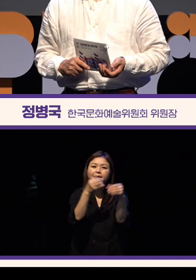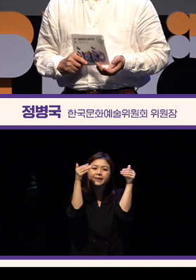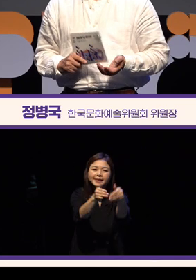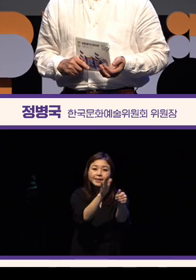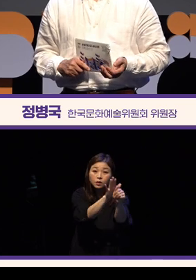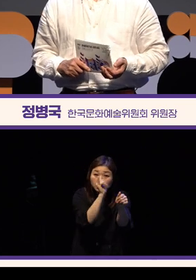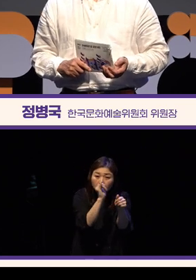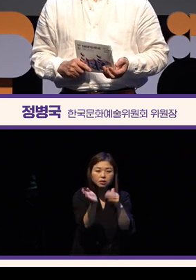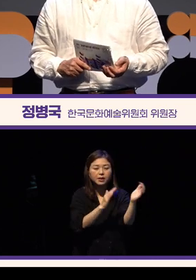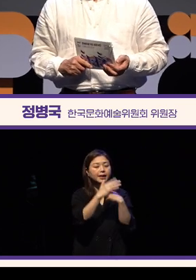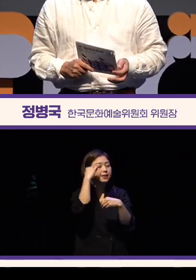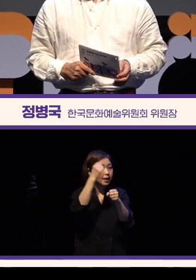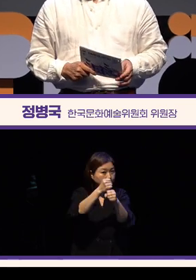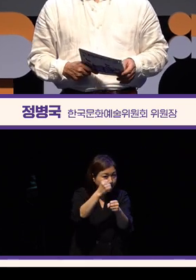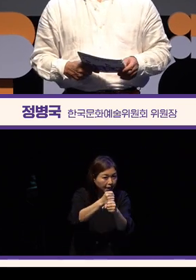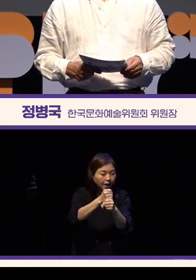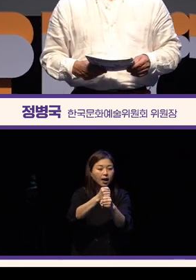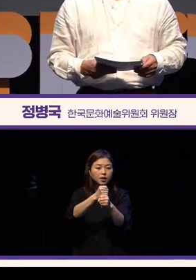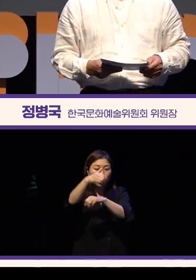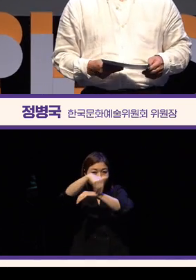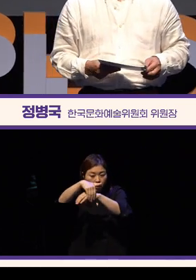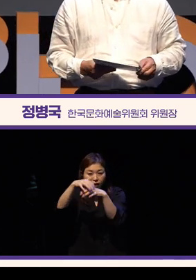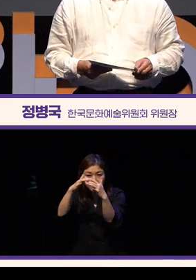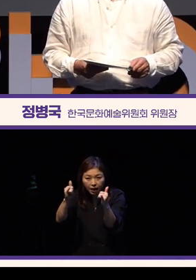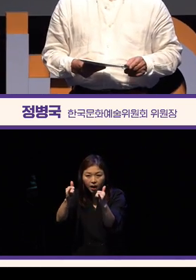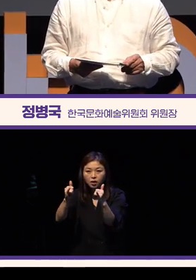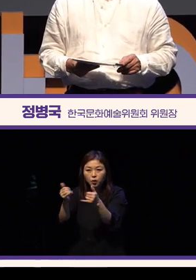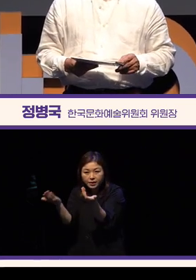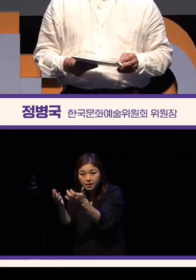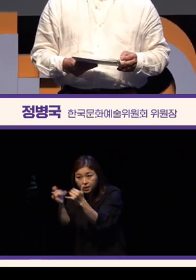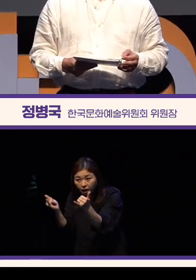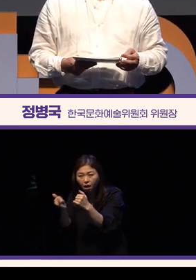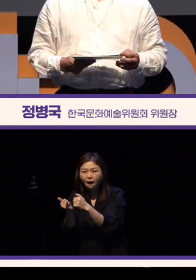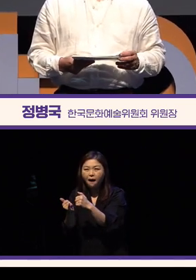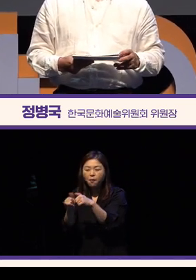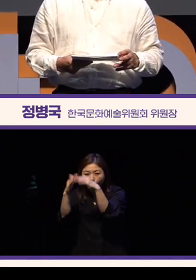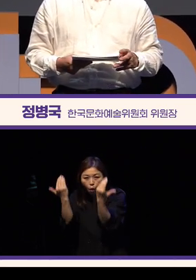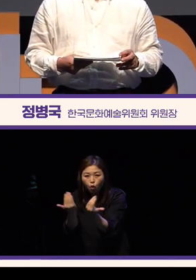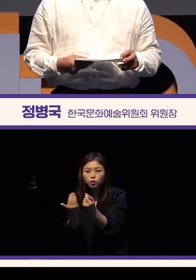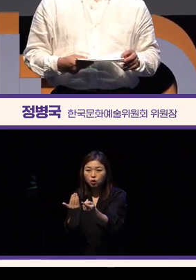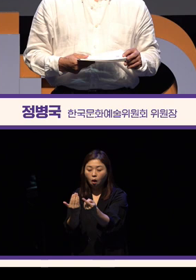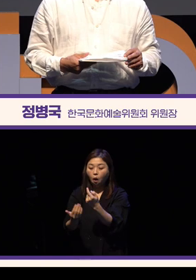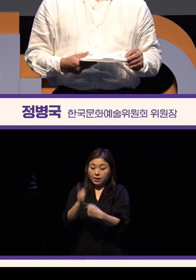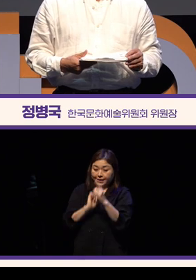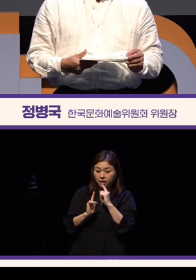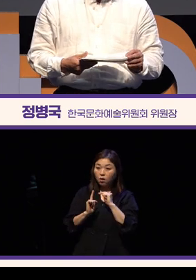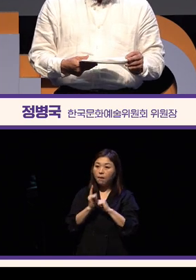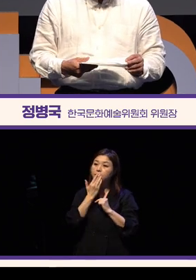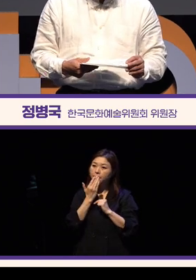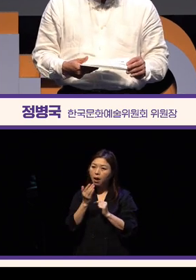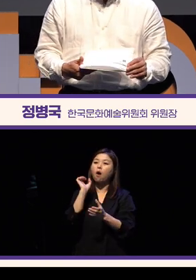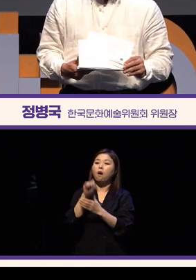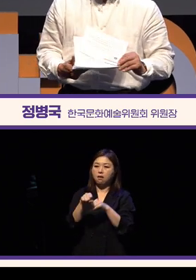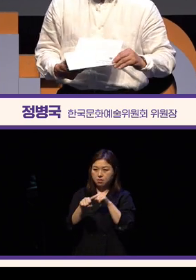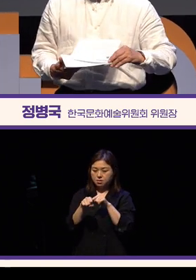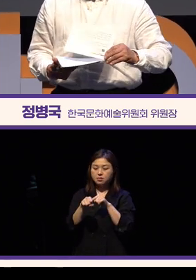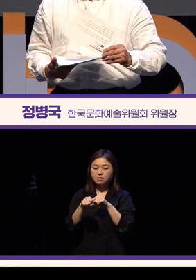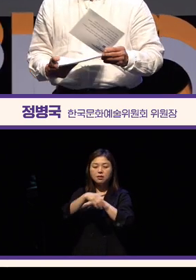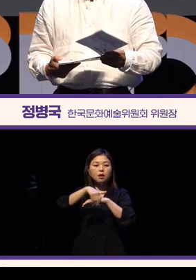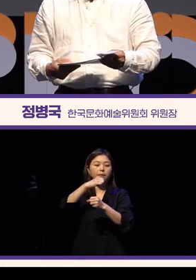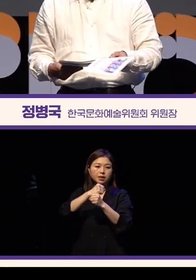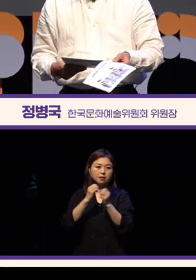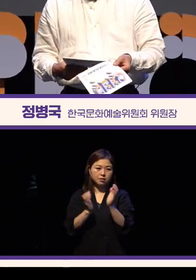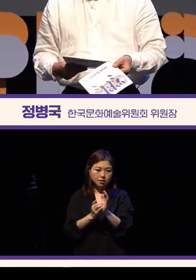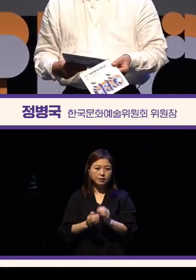기획자, 스태프 등 누구나 어떤 내용이든 지원 신청이 가능하도록 설계를 해보았습니다.